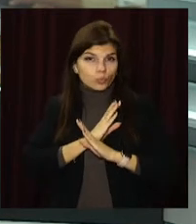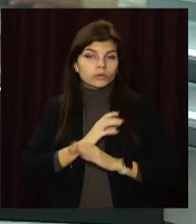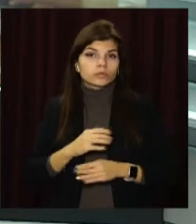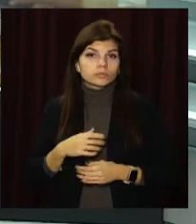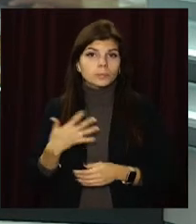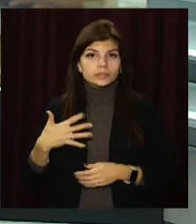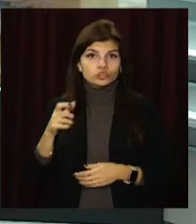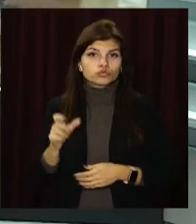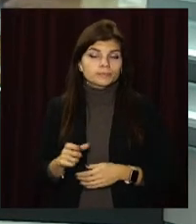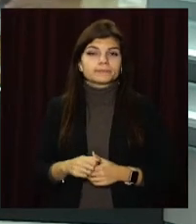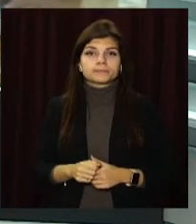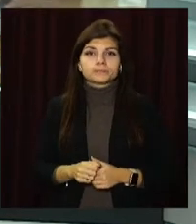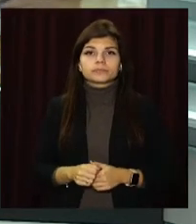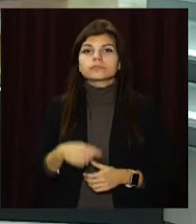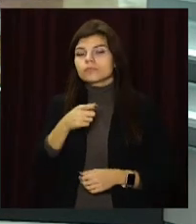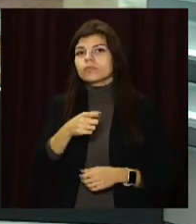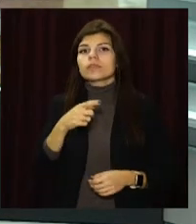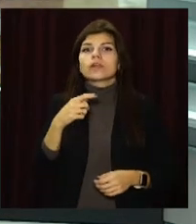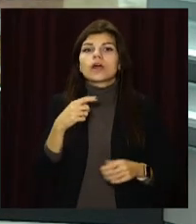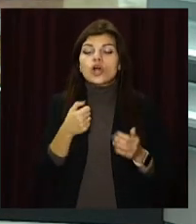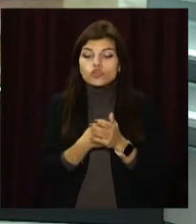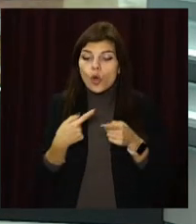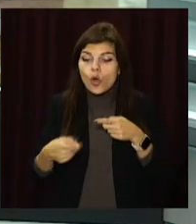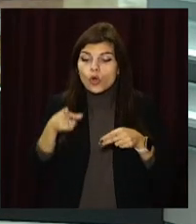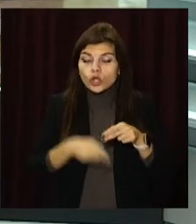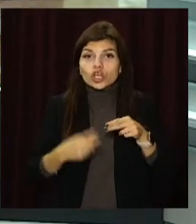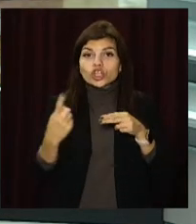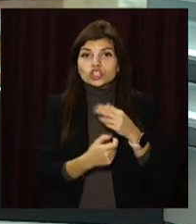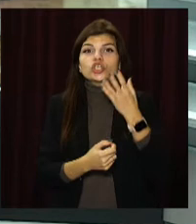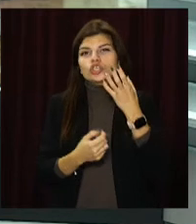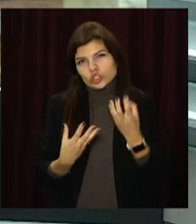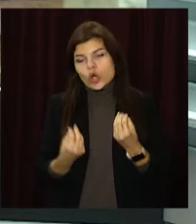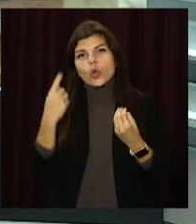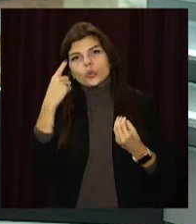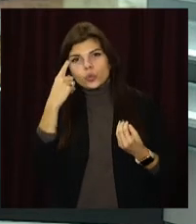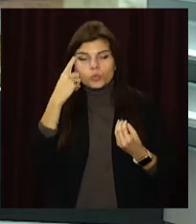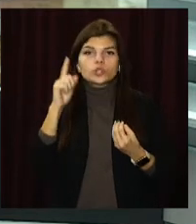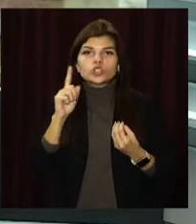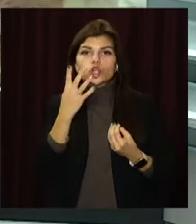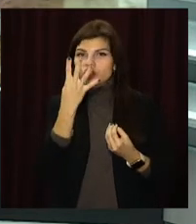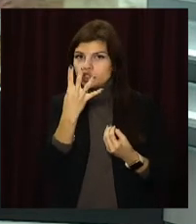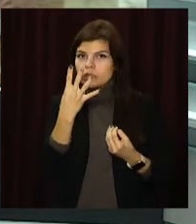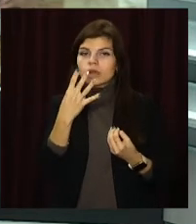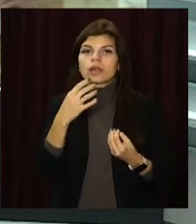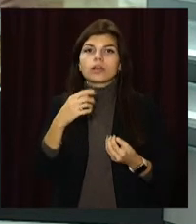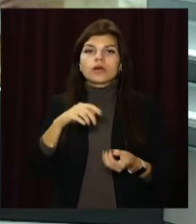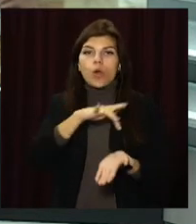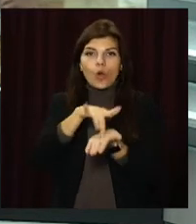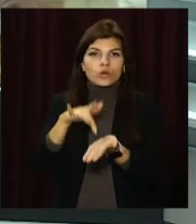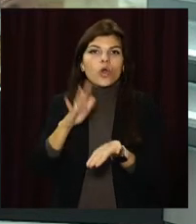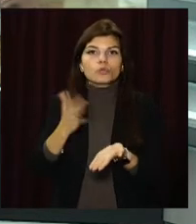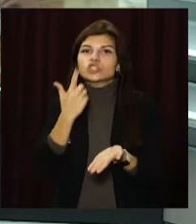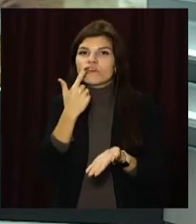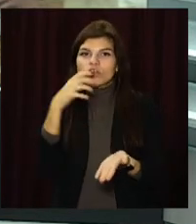Ймовірніше за все, ще 4 регіони почервоніють до кінця тижня. Це прогноз Центру економіки охорони здоров'я. Причина – критична